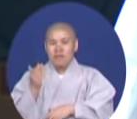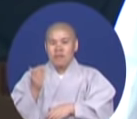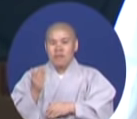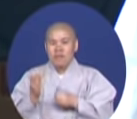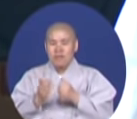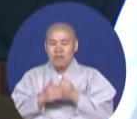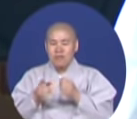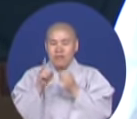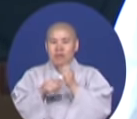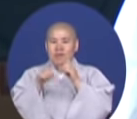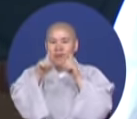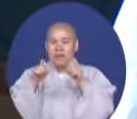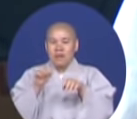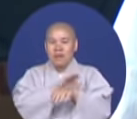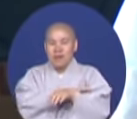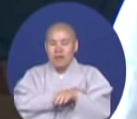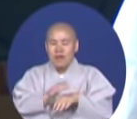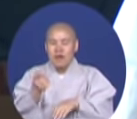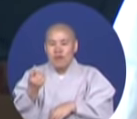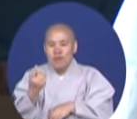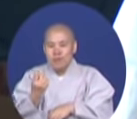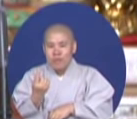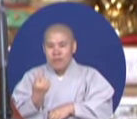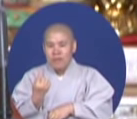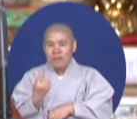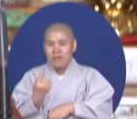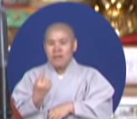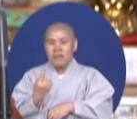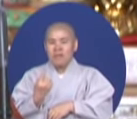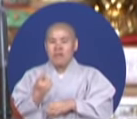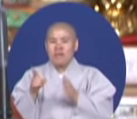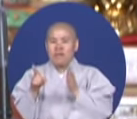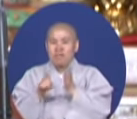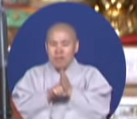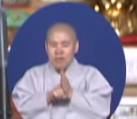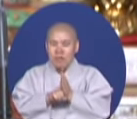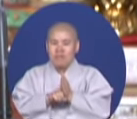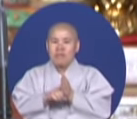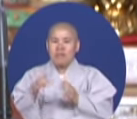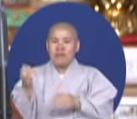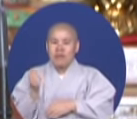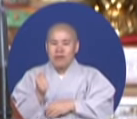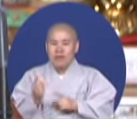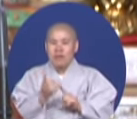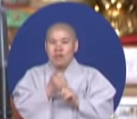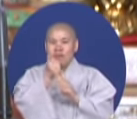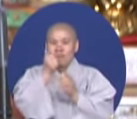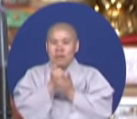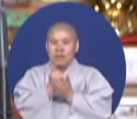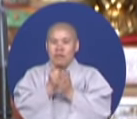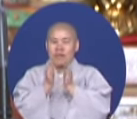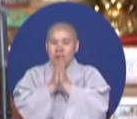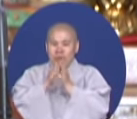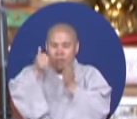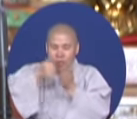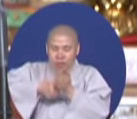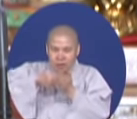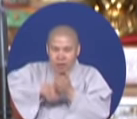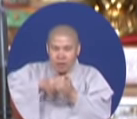그렇게 해서 절에 잘 나오셔서 그렇게 신심으로 부처님께 예배